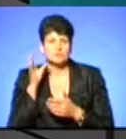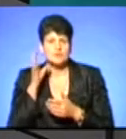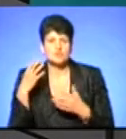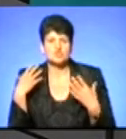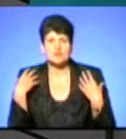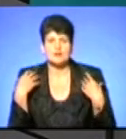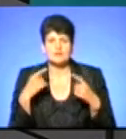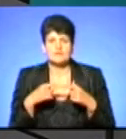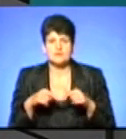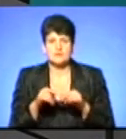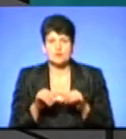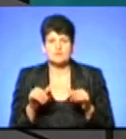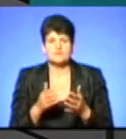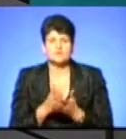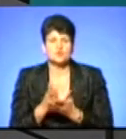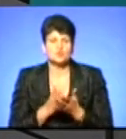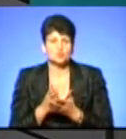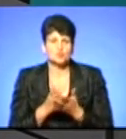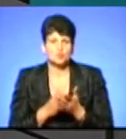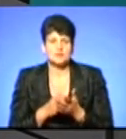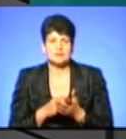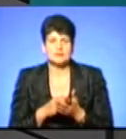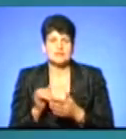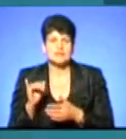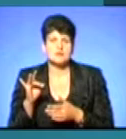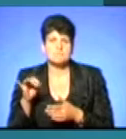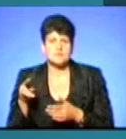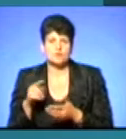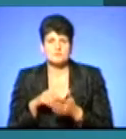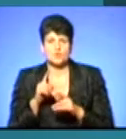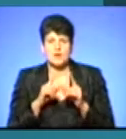відділу розвитку інфраструктури Ірпінської міської ради.